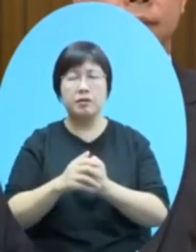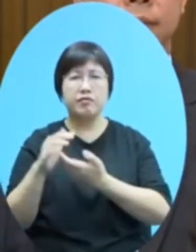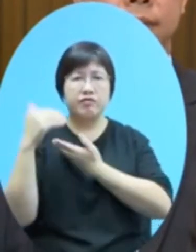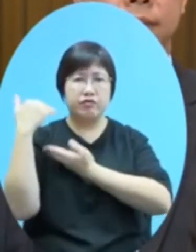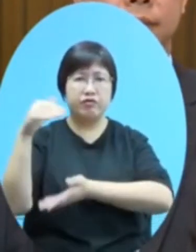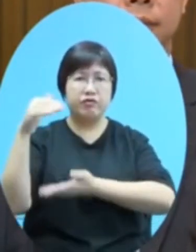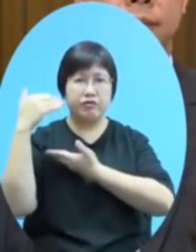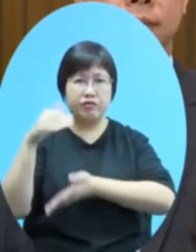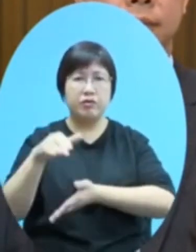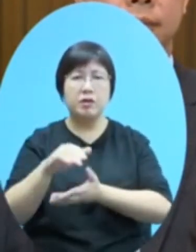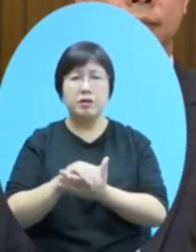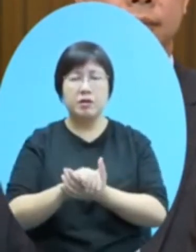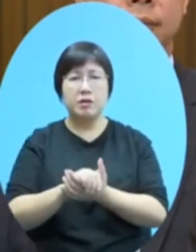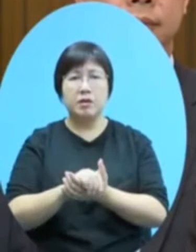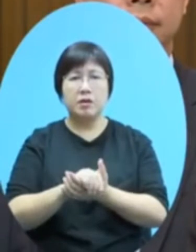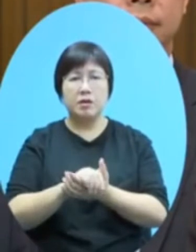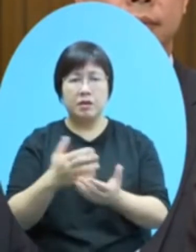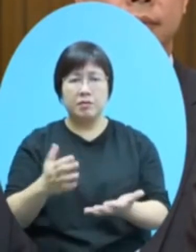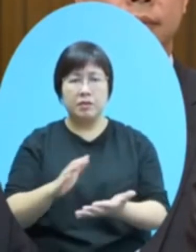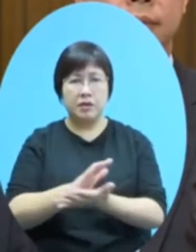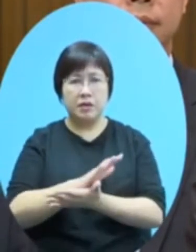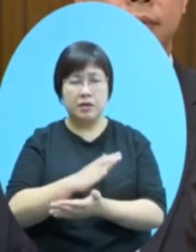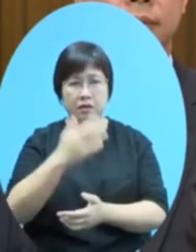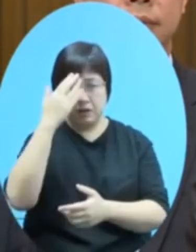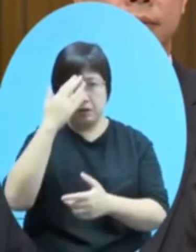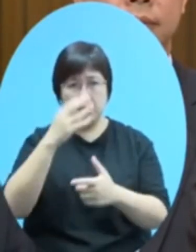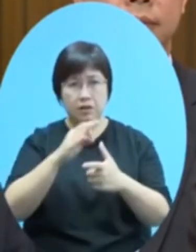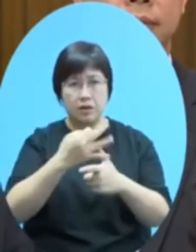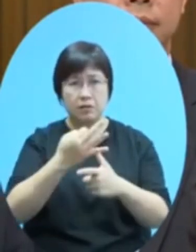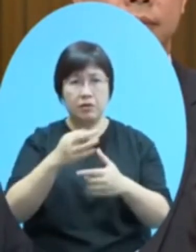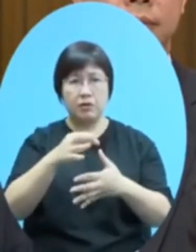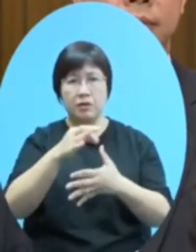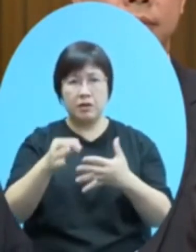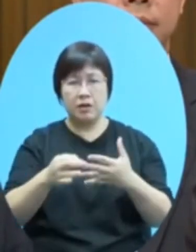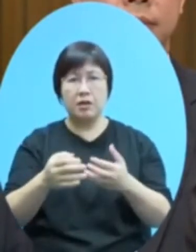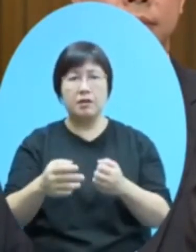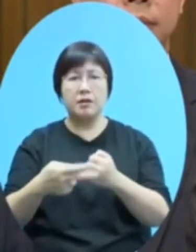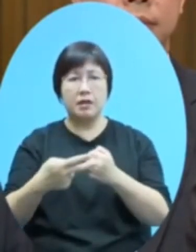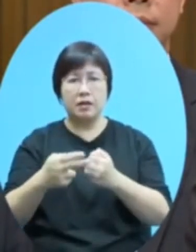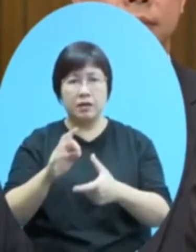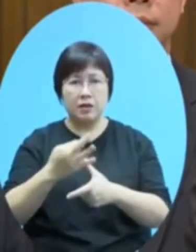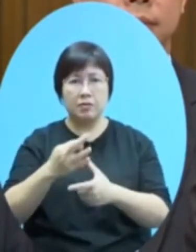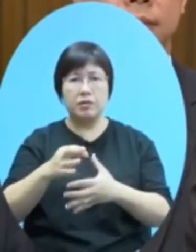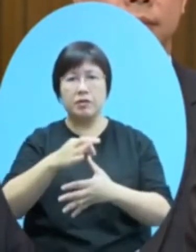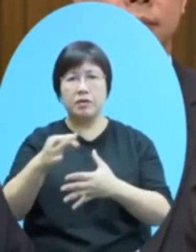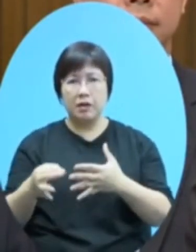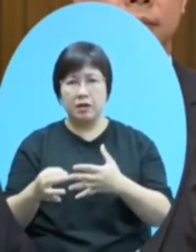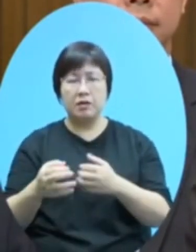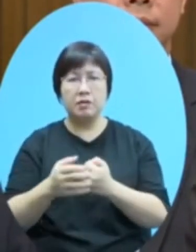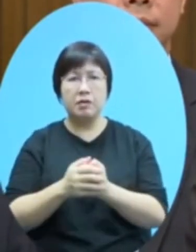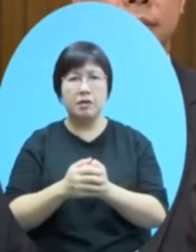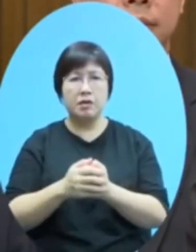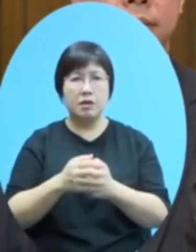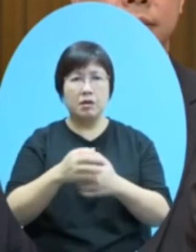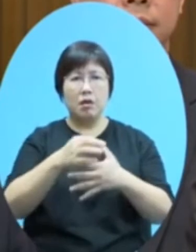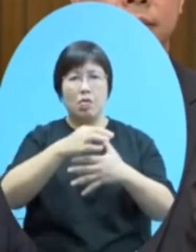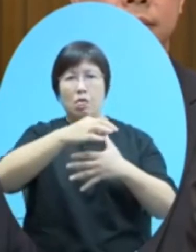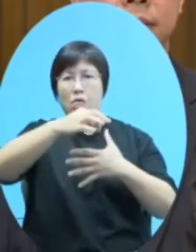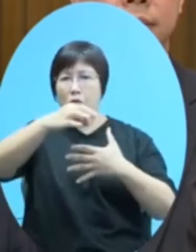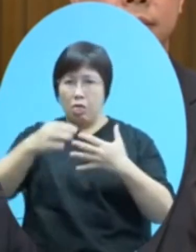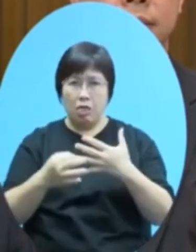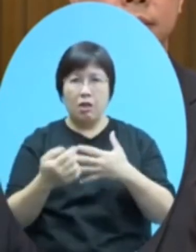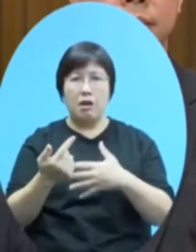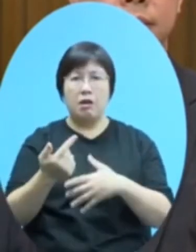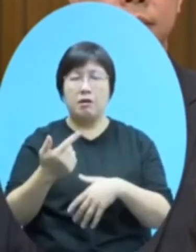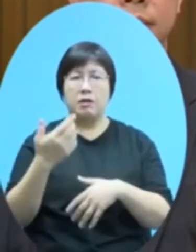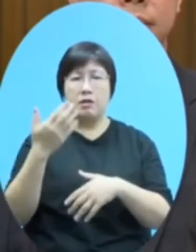面咧，今年第一季下跌，第二季亦都下跌，而且個幅度咧亦都加快。第